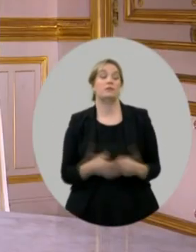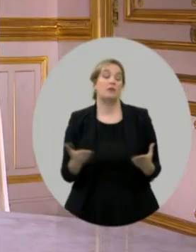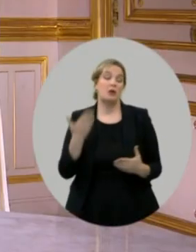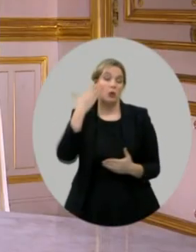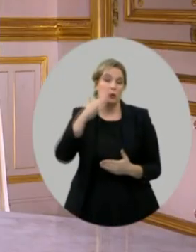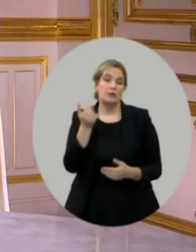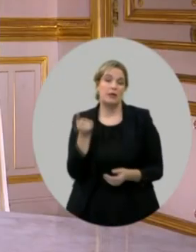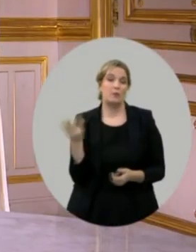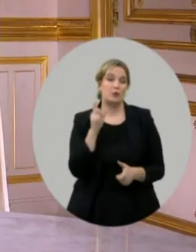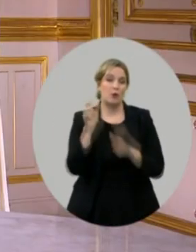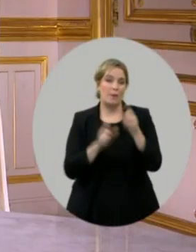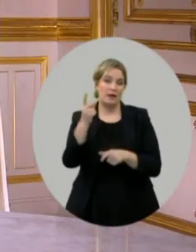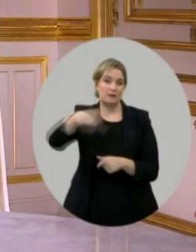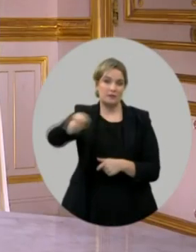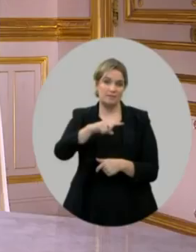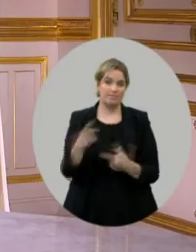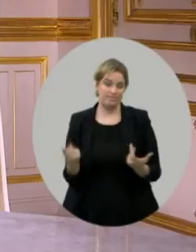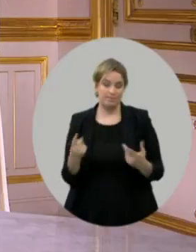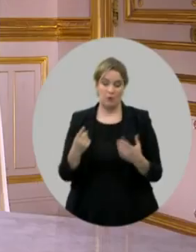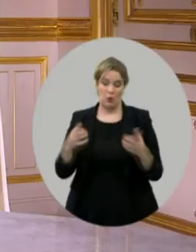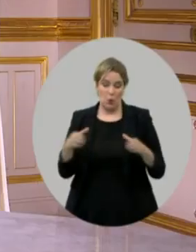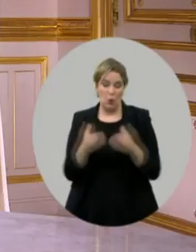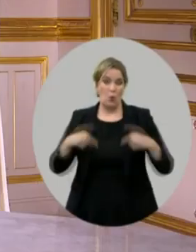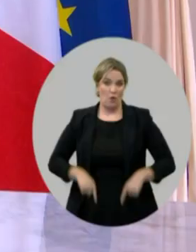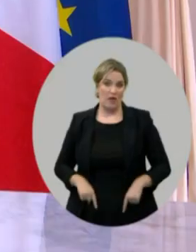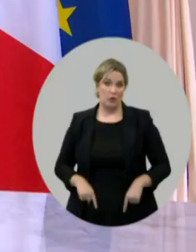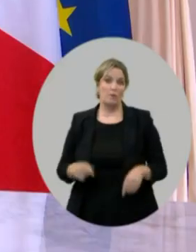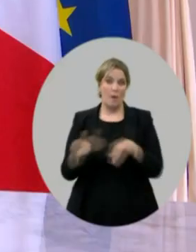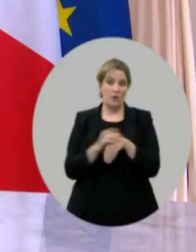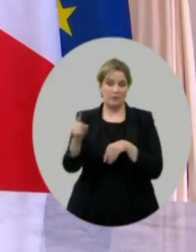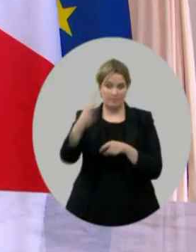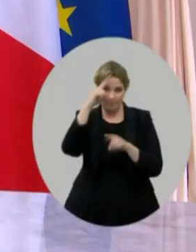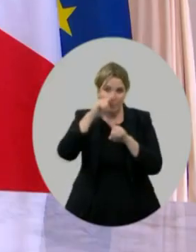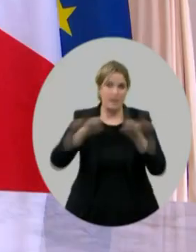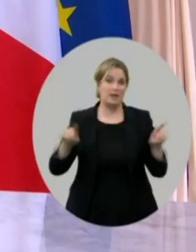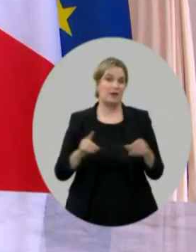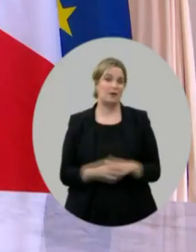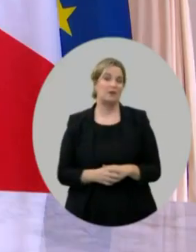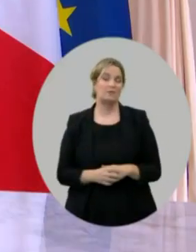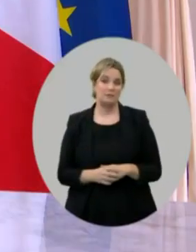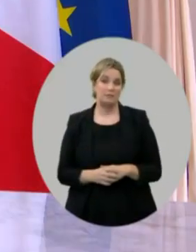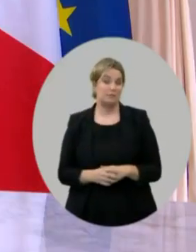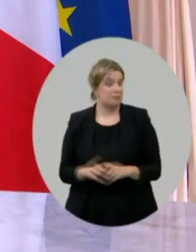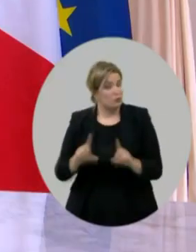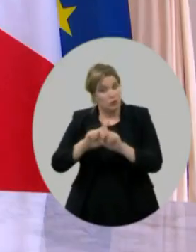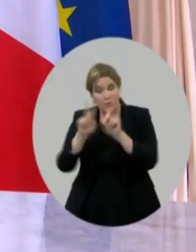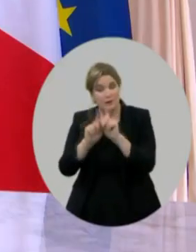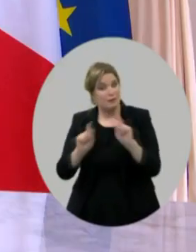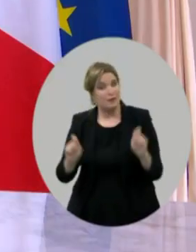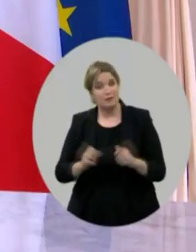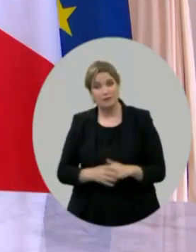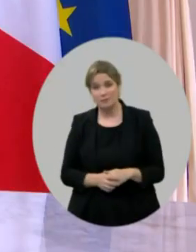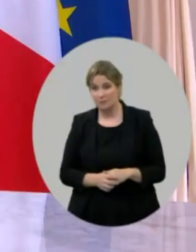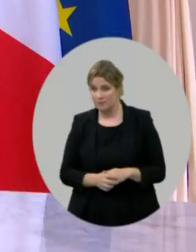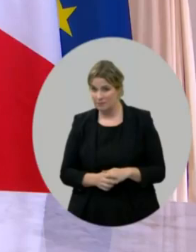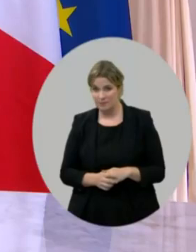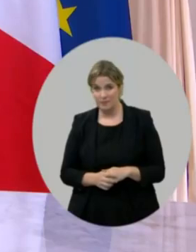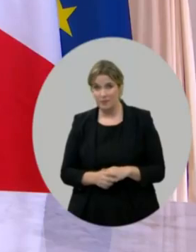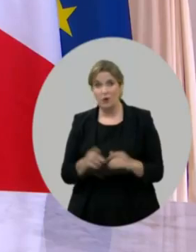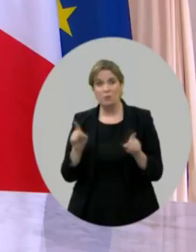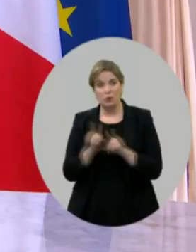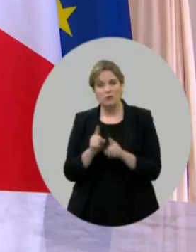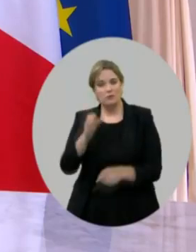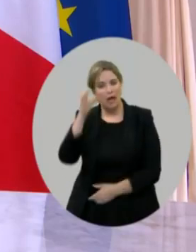partagent pas la politique qui est conduite par le gouvernement aujourd'hui. Je les respecte. Et je